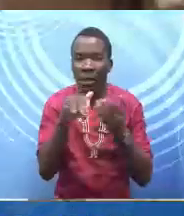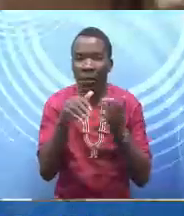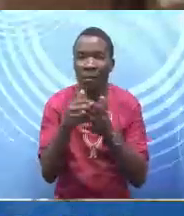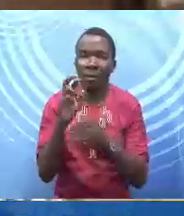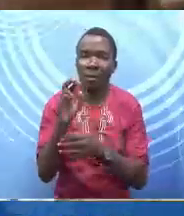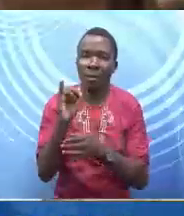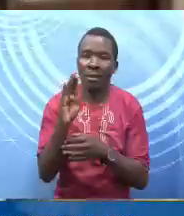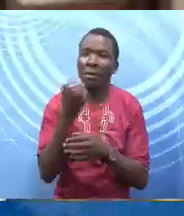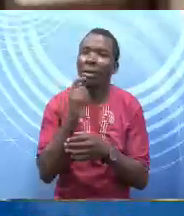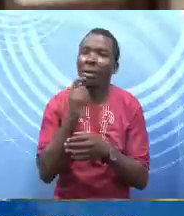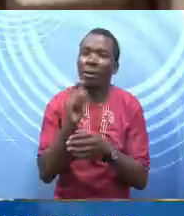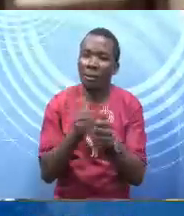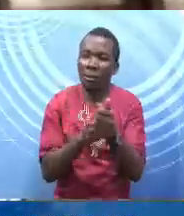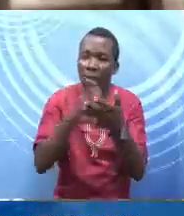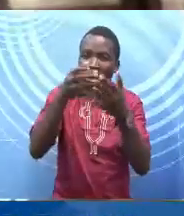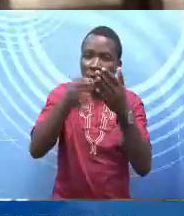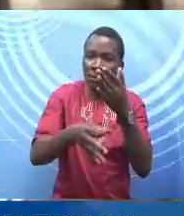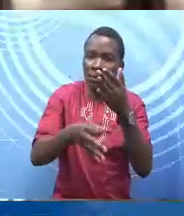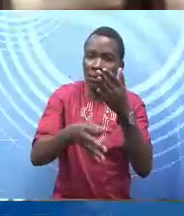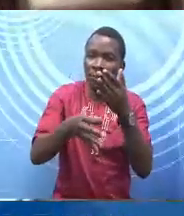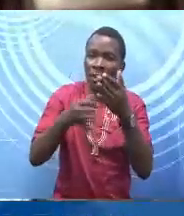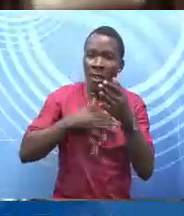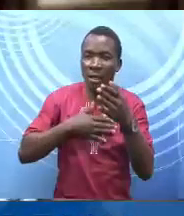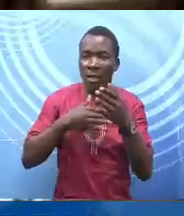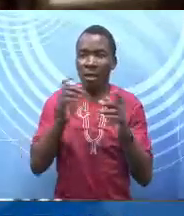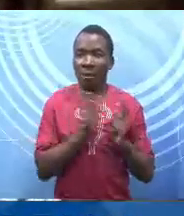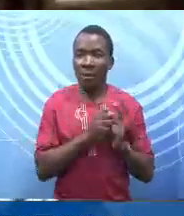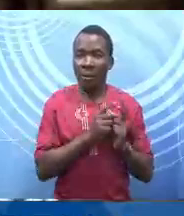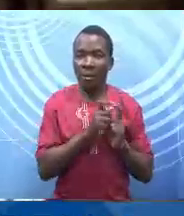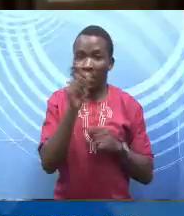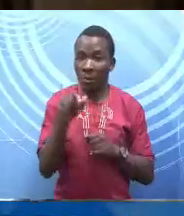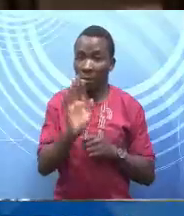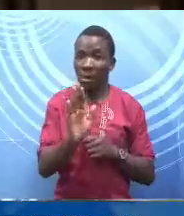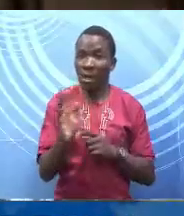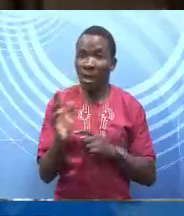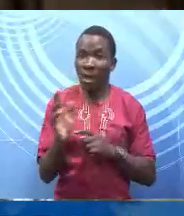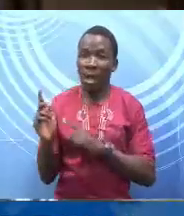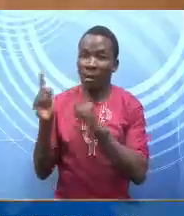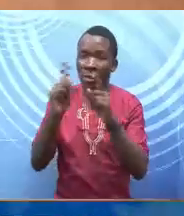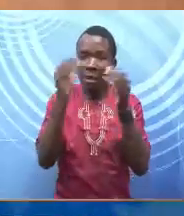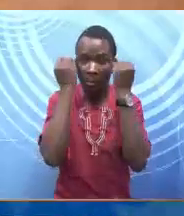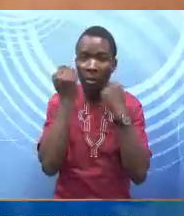yakagombye gukurikirana ikirego cyanjye. Birababaje kuba umuntu we ubwe ajya kukurega bagahita baza kugufata ako